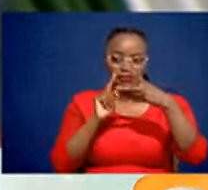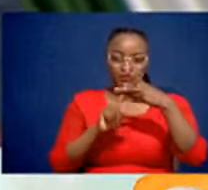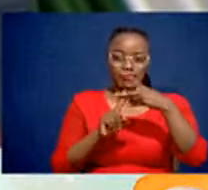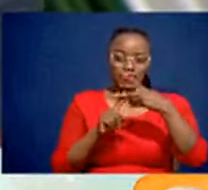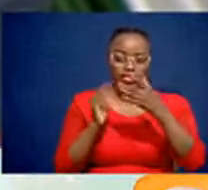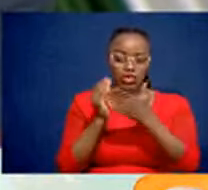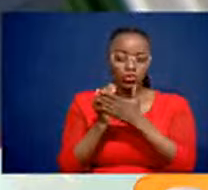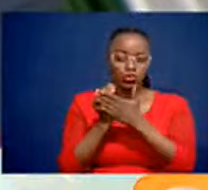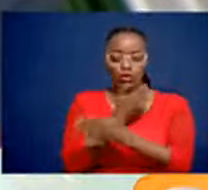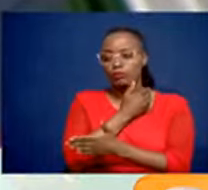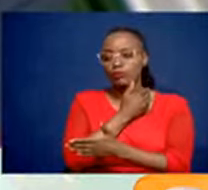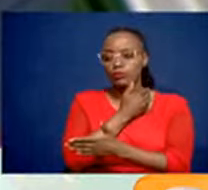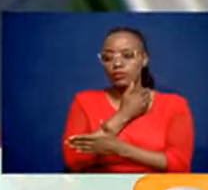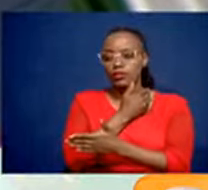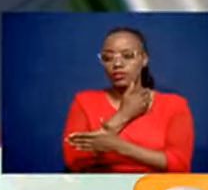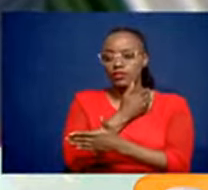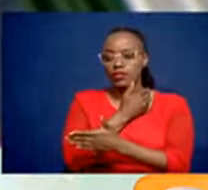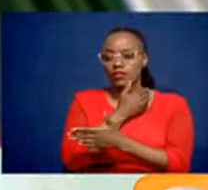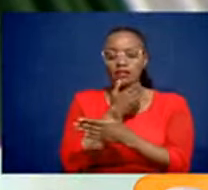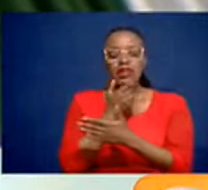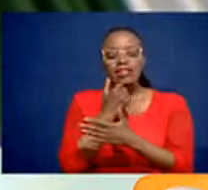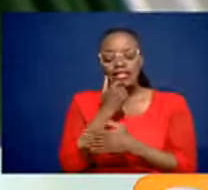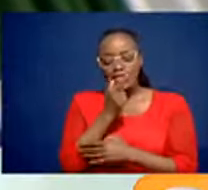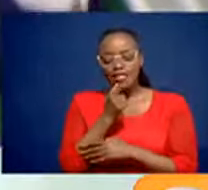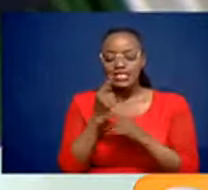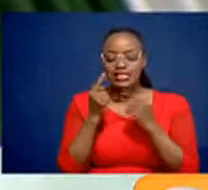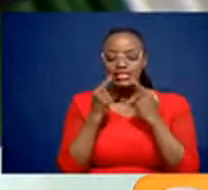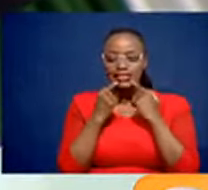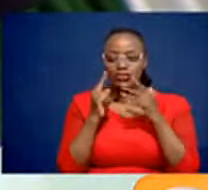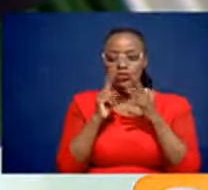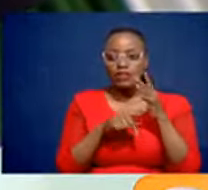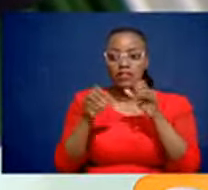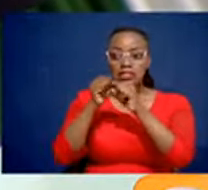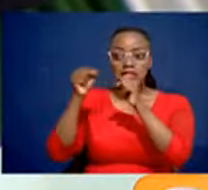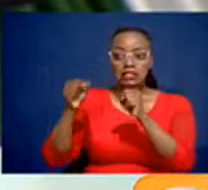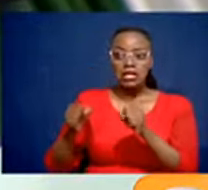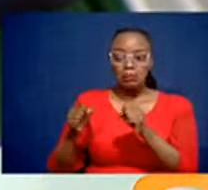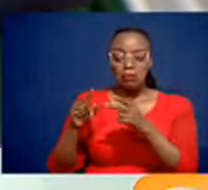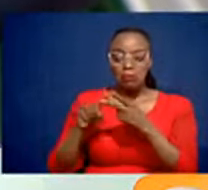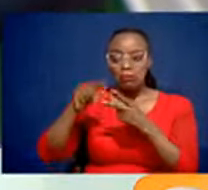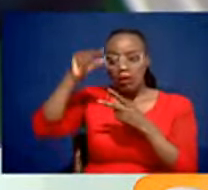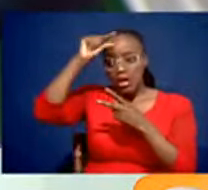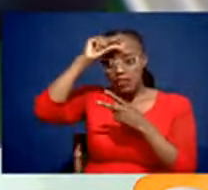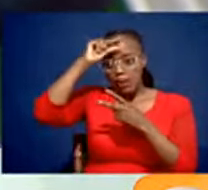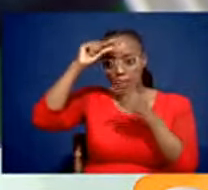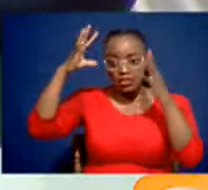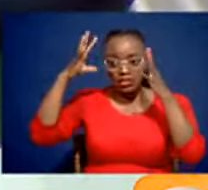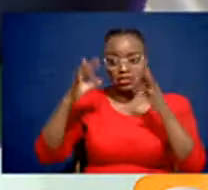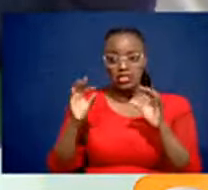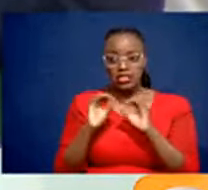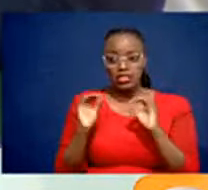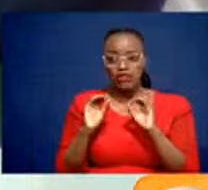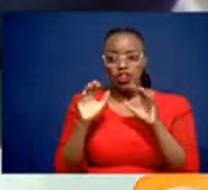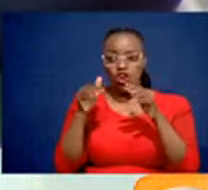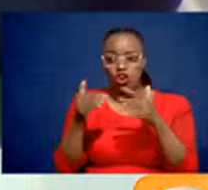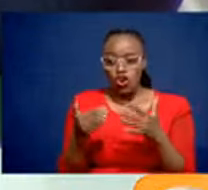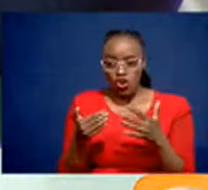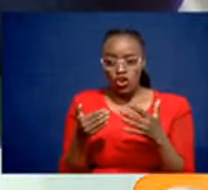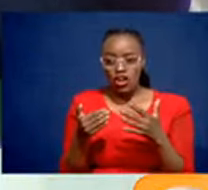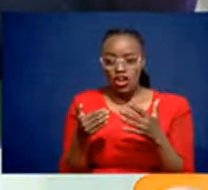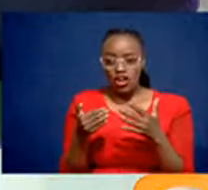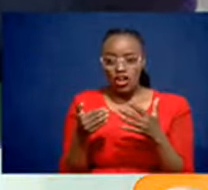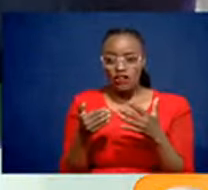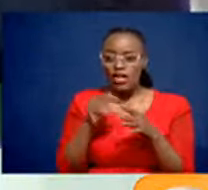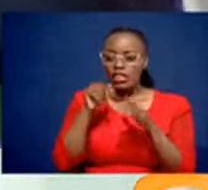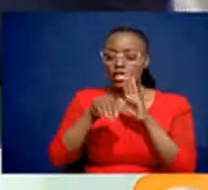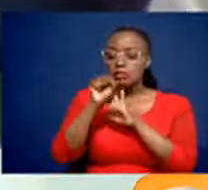ilitoa mwongozo kwamba sio system, sio serikali, sio